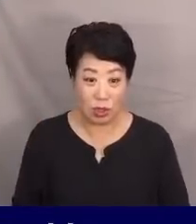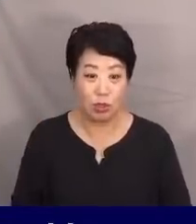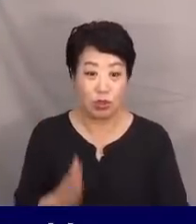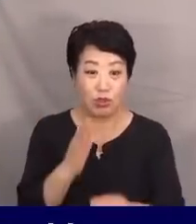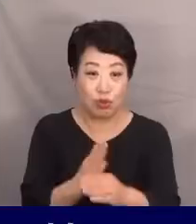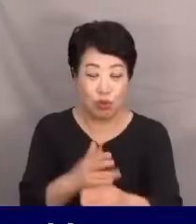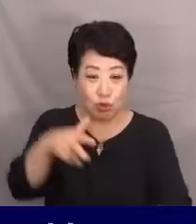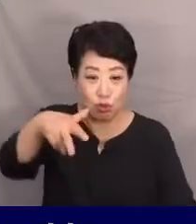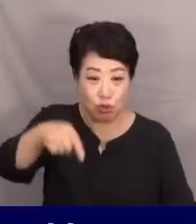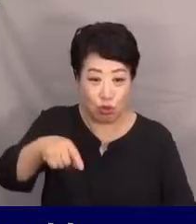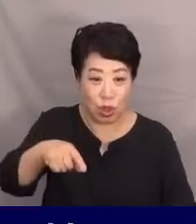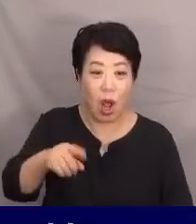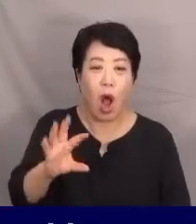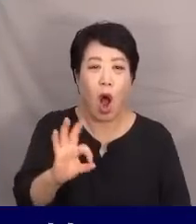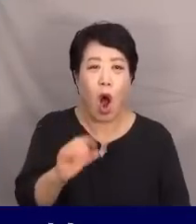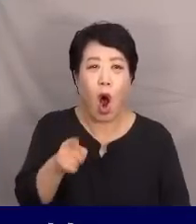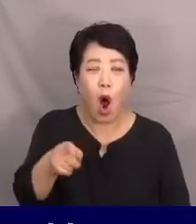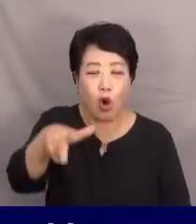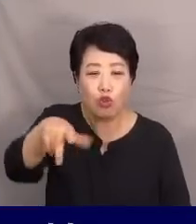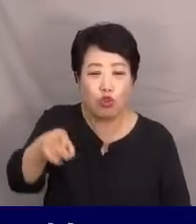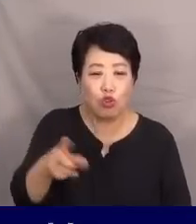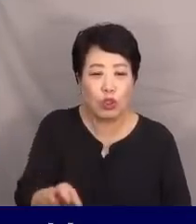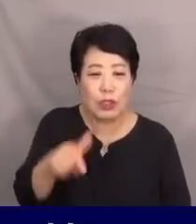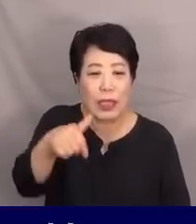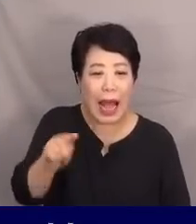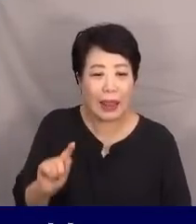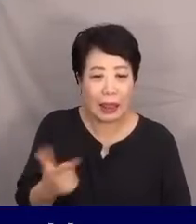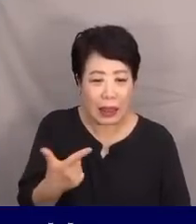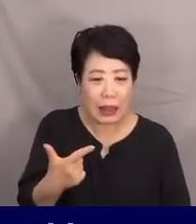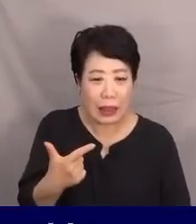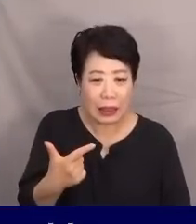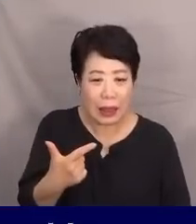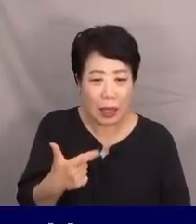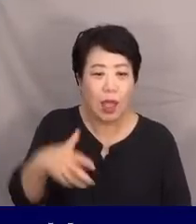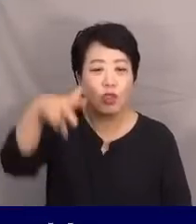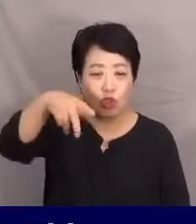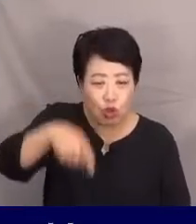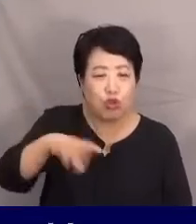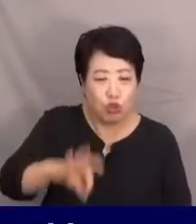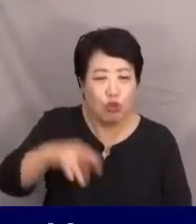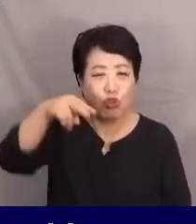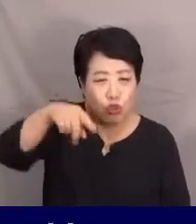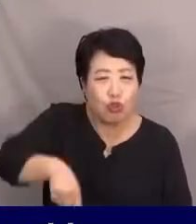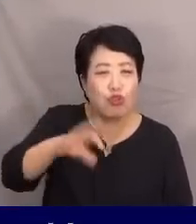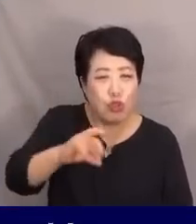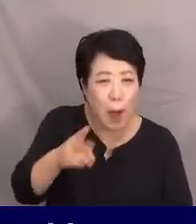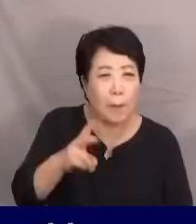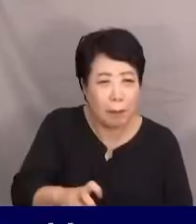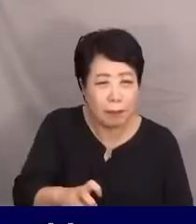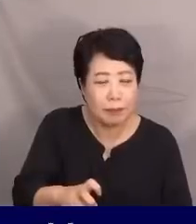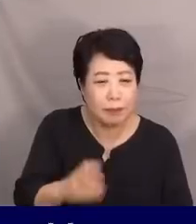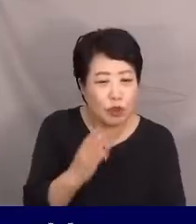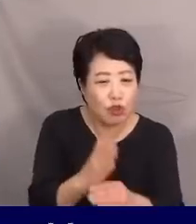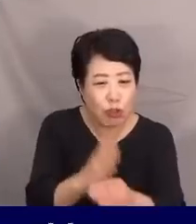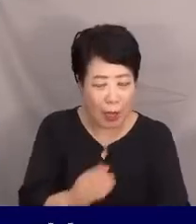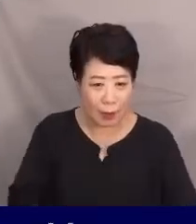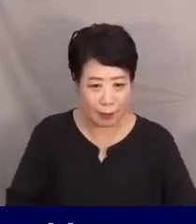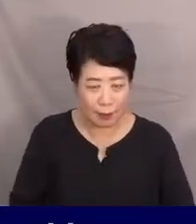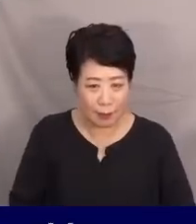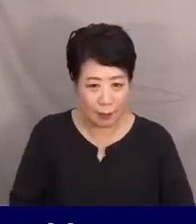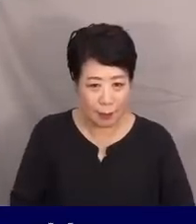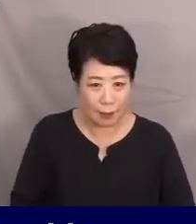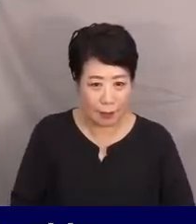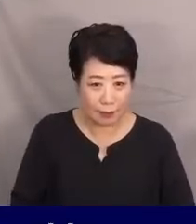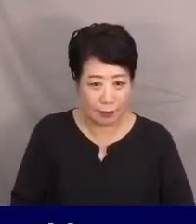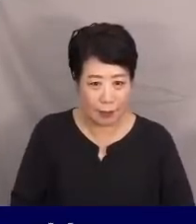수염입니다. 어중간한 중간. 그래서 저는 중수염이라고 부르기로 하겠습니다. 자승입니다.